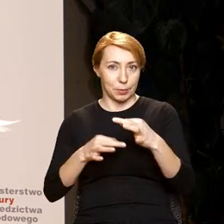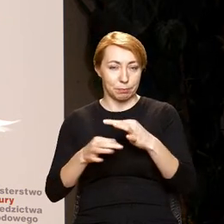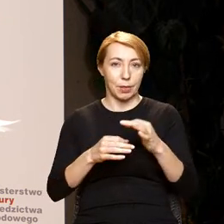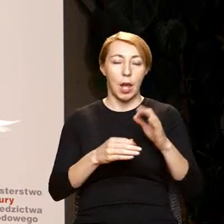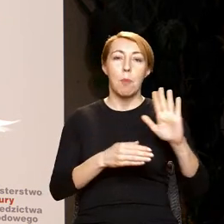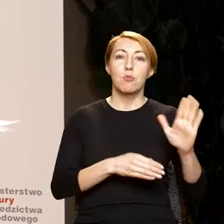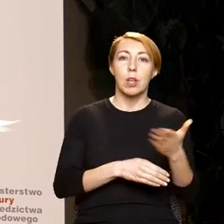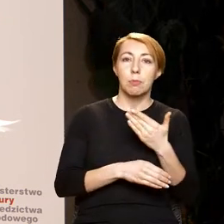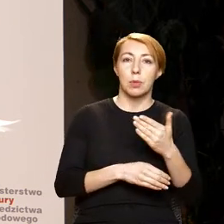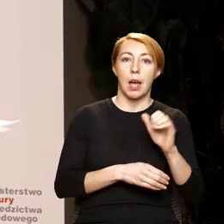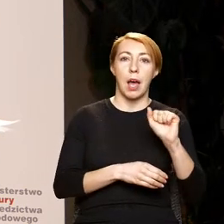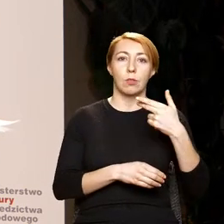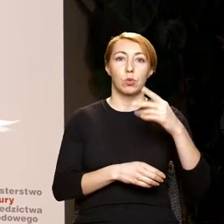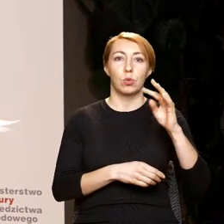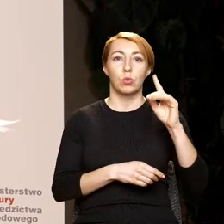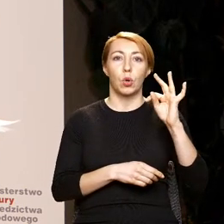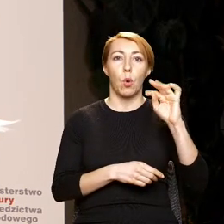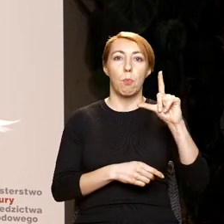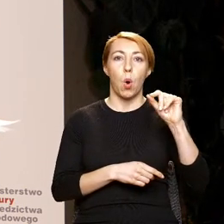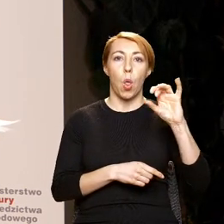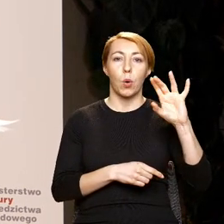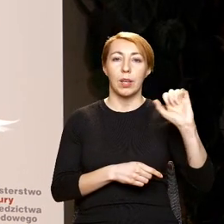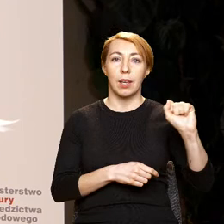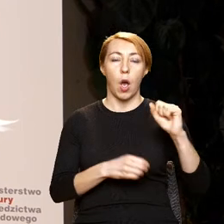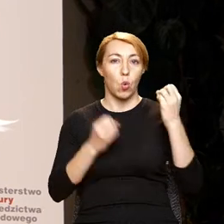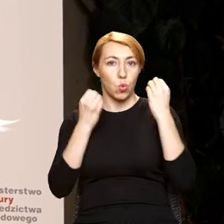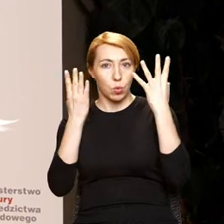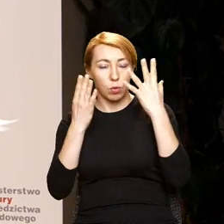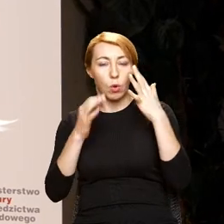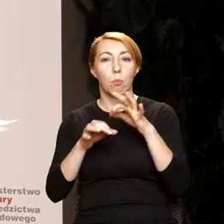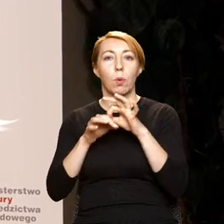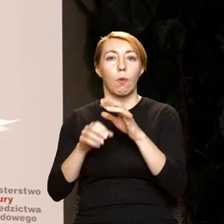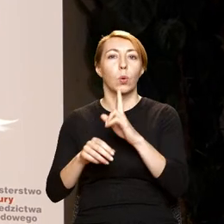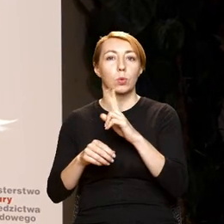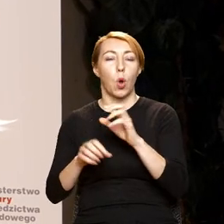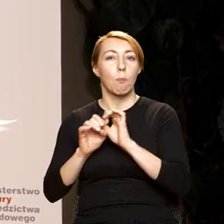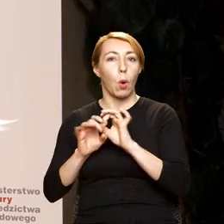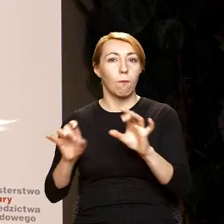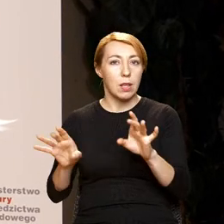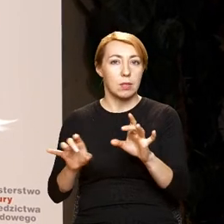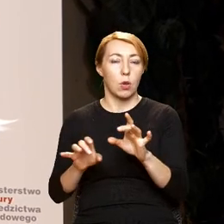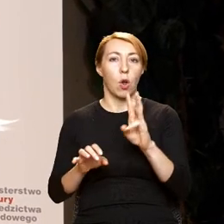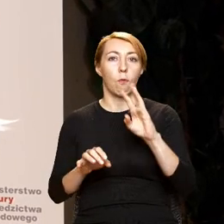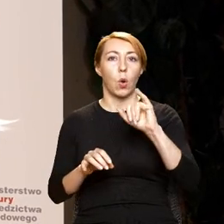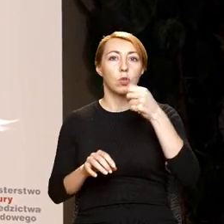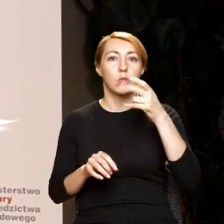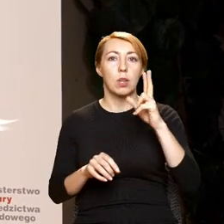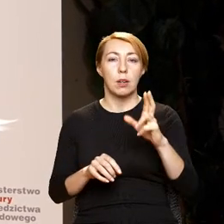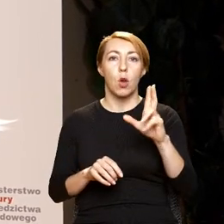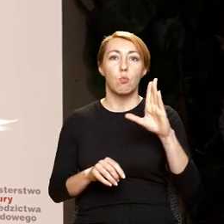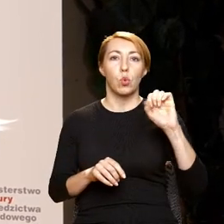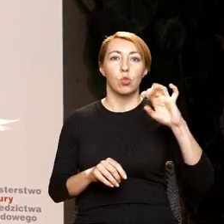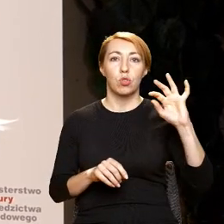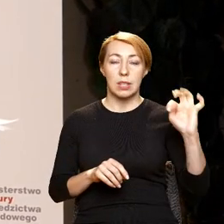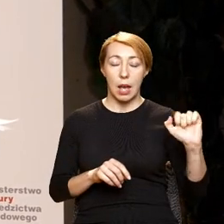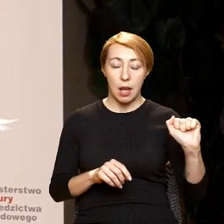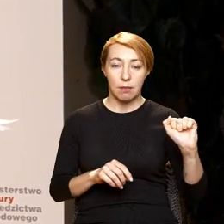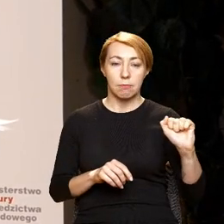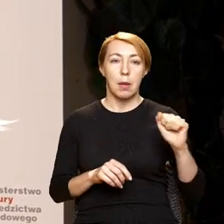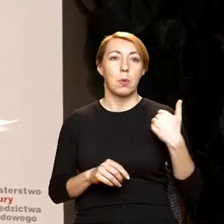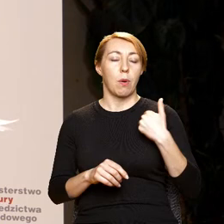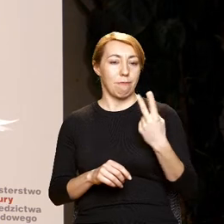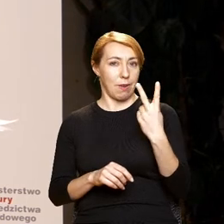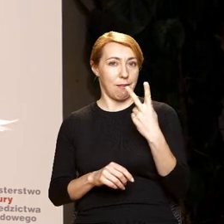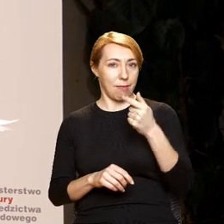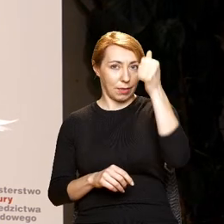antropologia kulturowa, który był prowadzony przez świętej pamięci profesora Wojciecha Bursztę, padły dwa